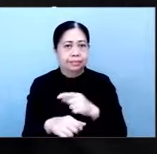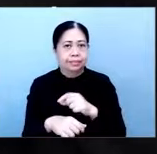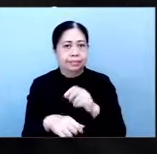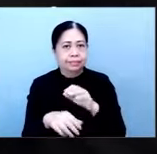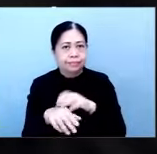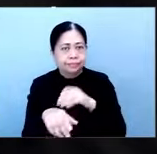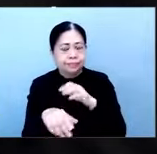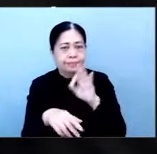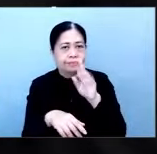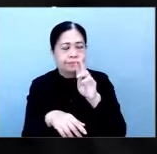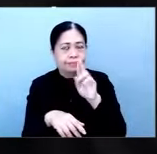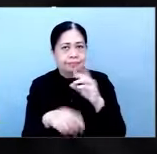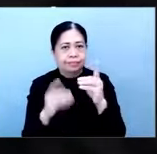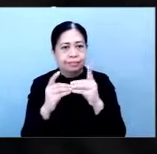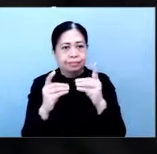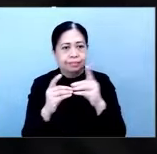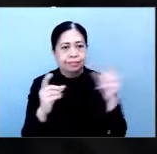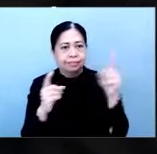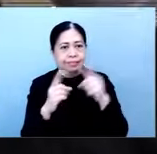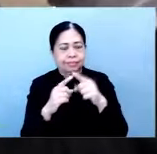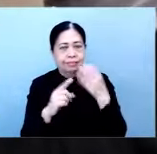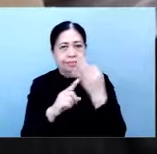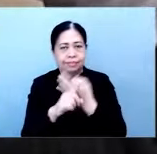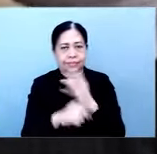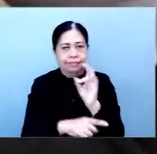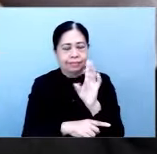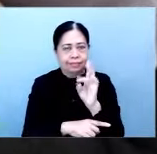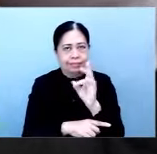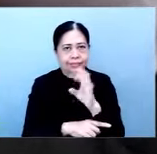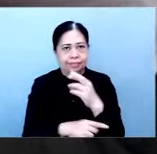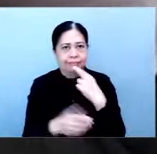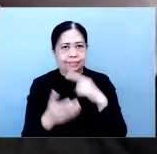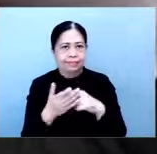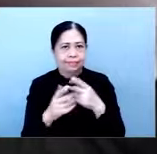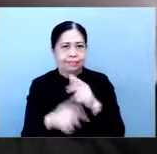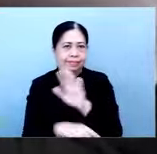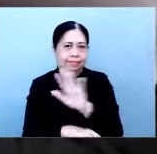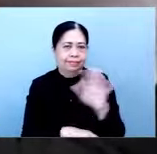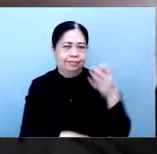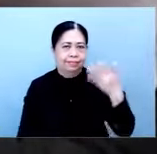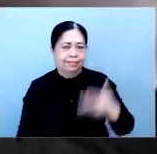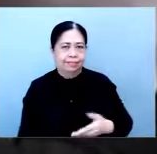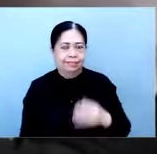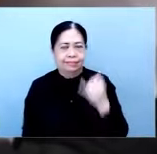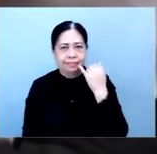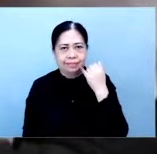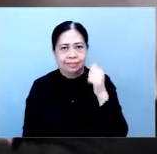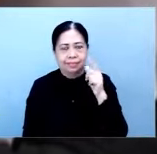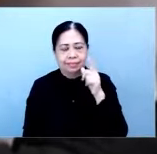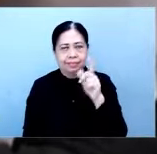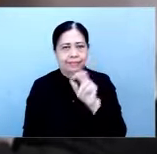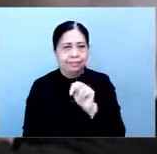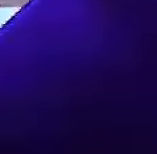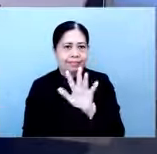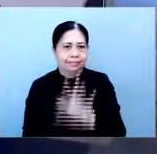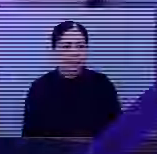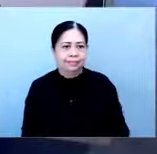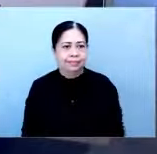Date program ng POS hanggang February 17. Nagbabalita mula sa Frontline, Janelle Lipoon, News